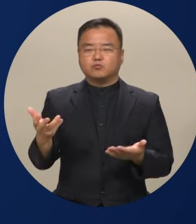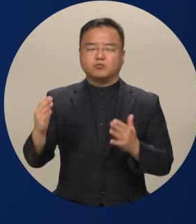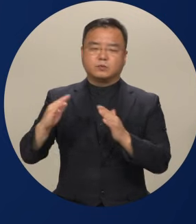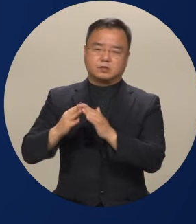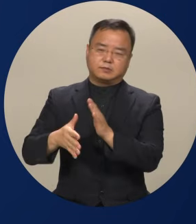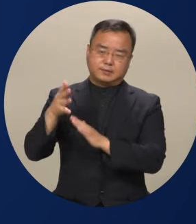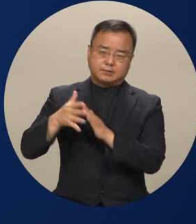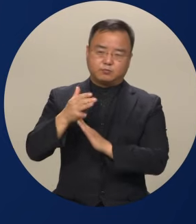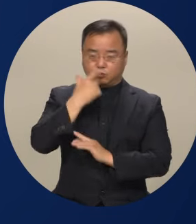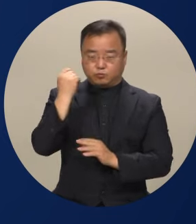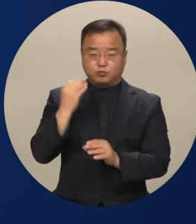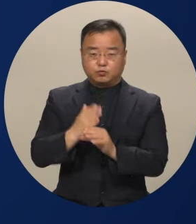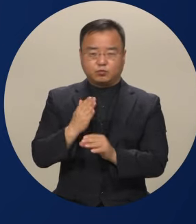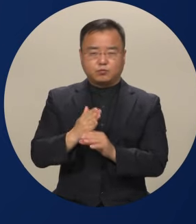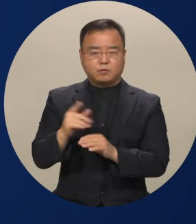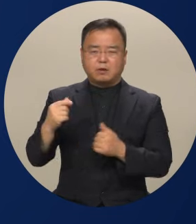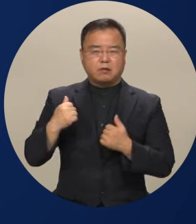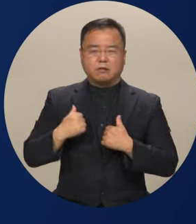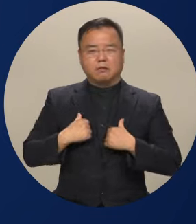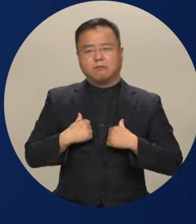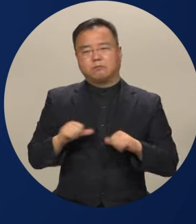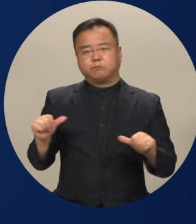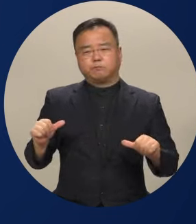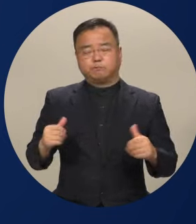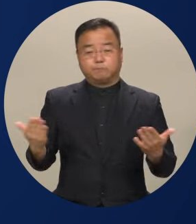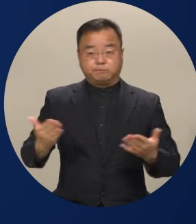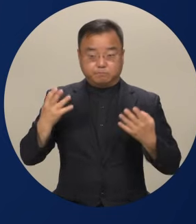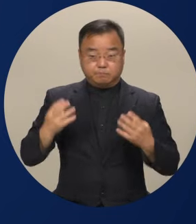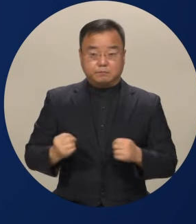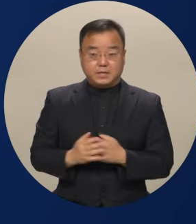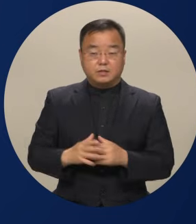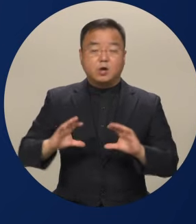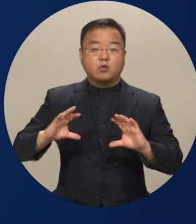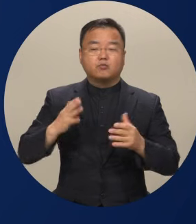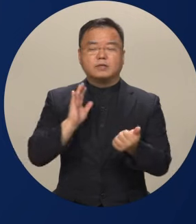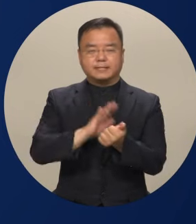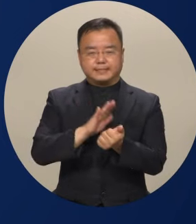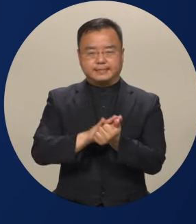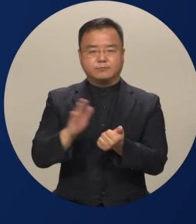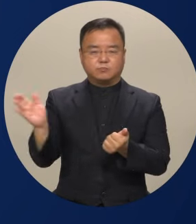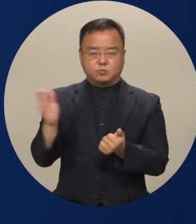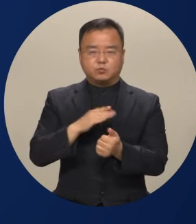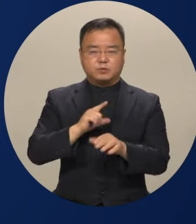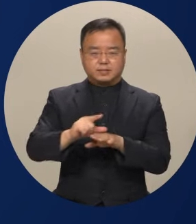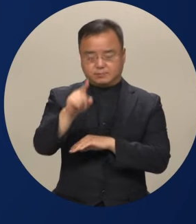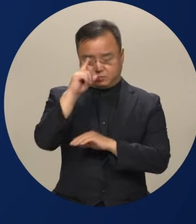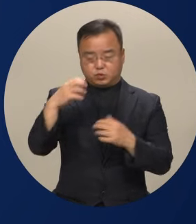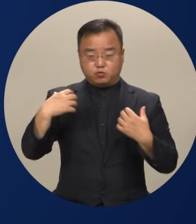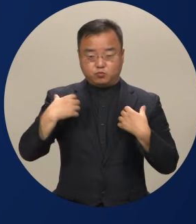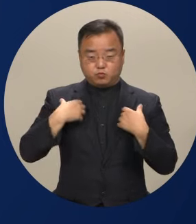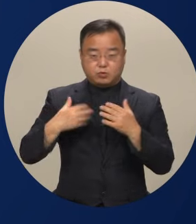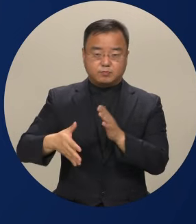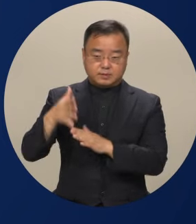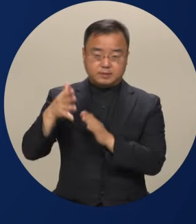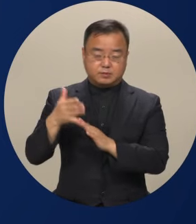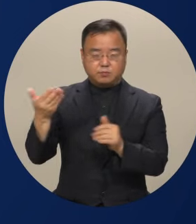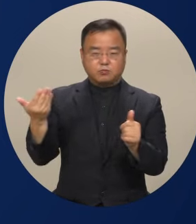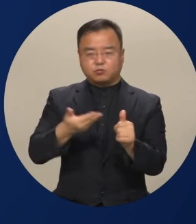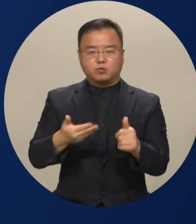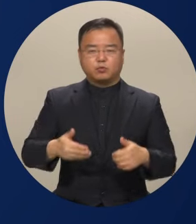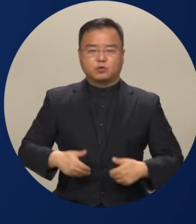부족하기 때문에 농촌유학을 포기하는 사례가 많다며 국가적 지원을 통해 지자체가 거주시설을 를 충분히 제공해야